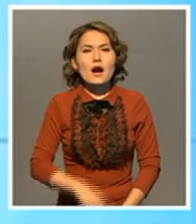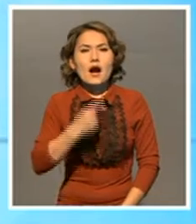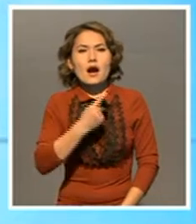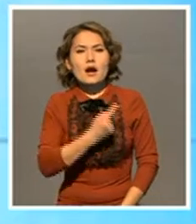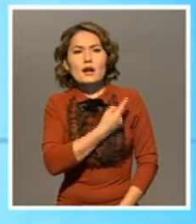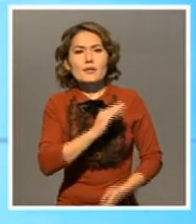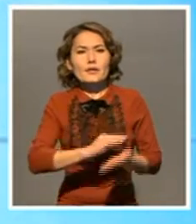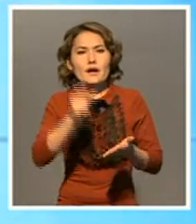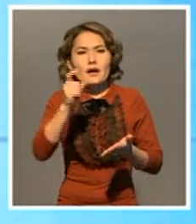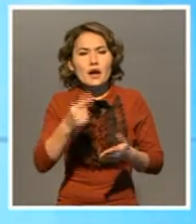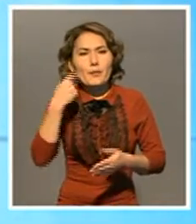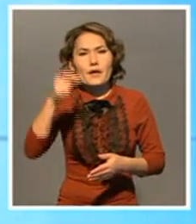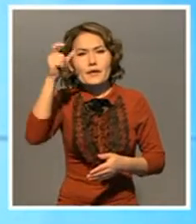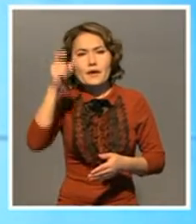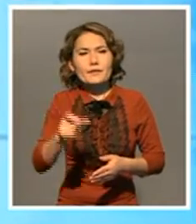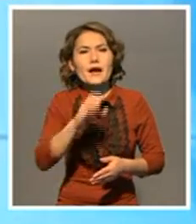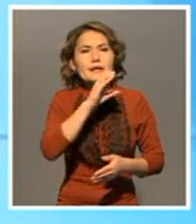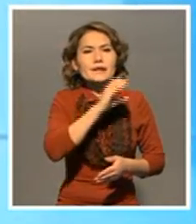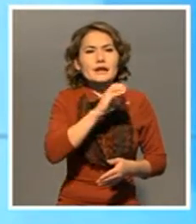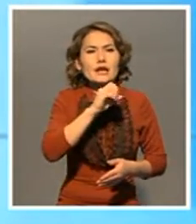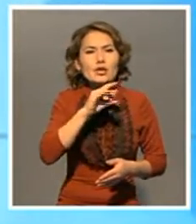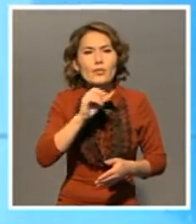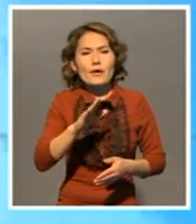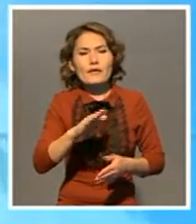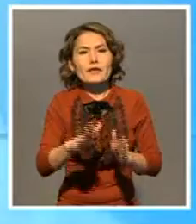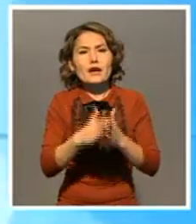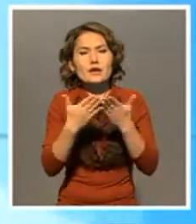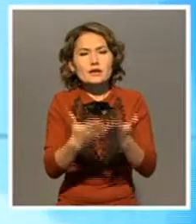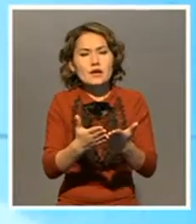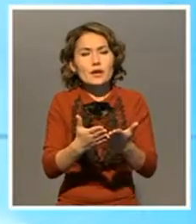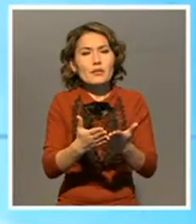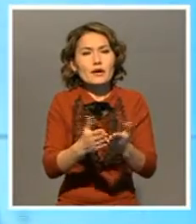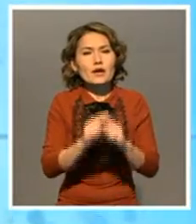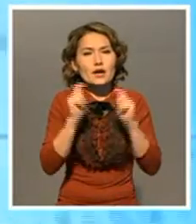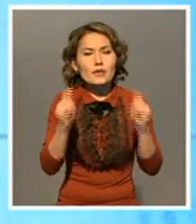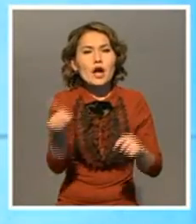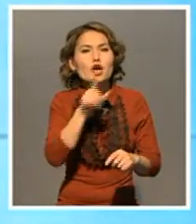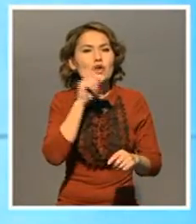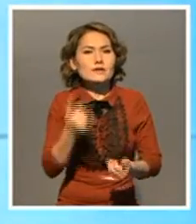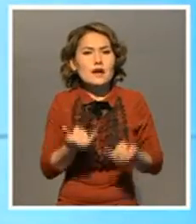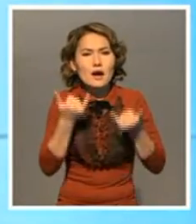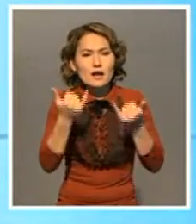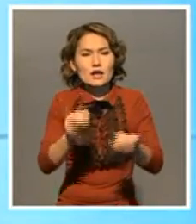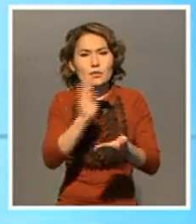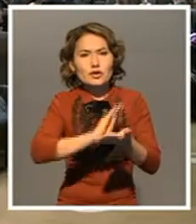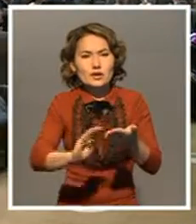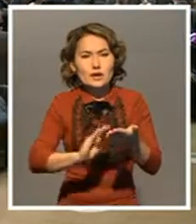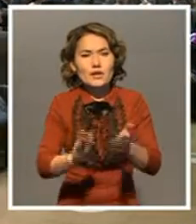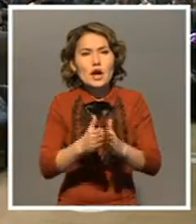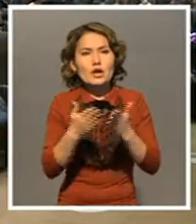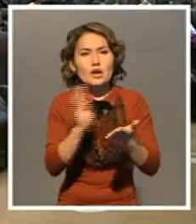Қарымды қаламгер, ақын, публицист Саттар Ерубаев шығармаларының жинағы жарыққа шықты. Аталған туынды жастарға арналып құрастырылған.